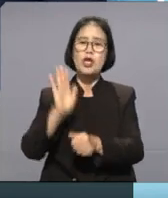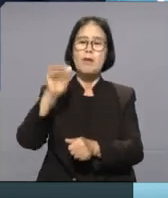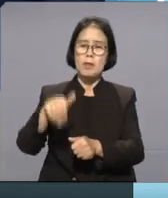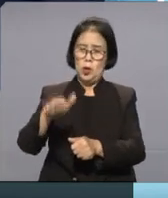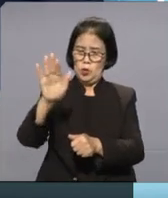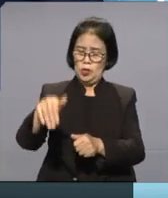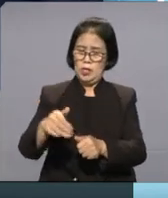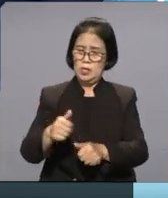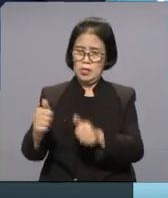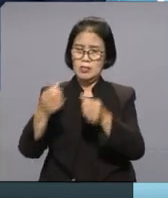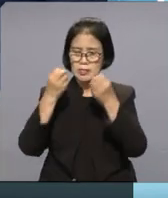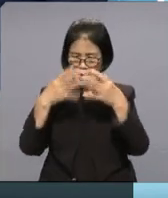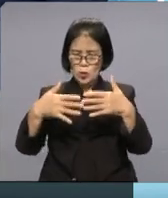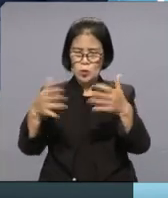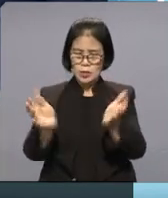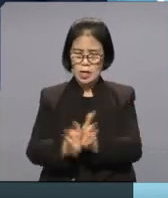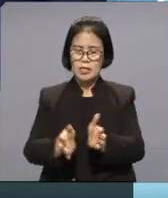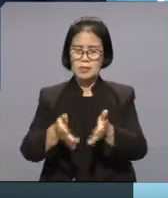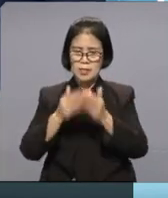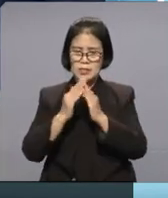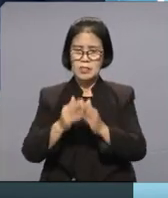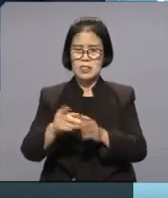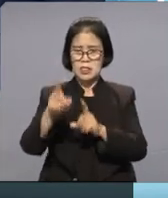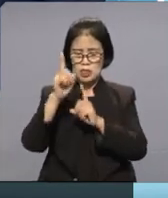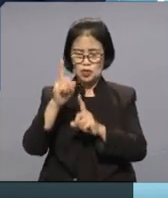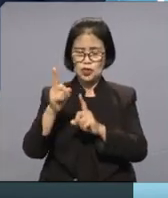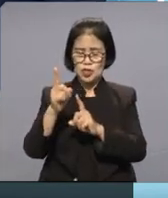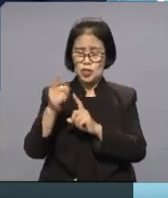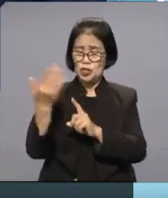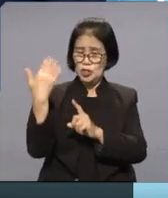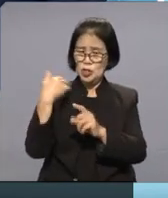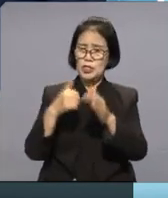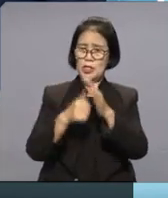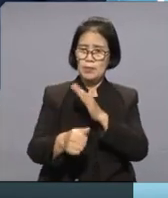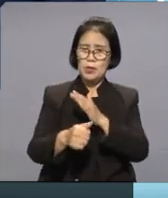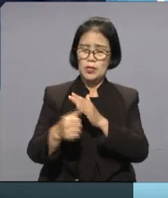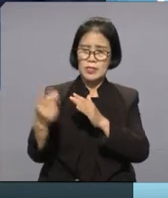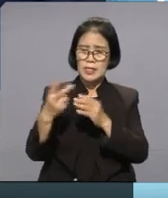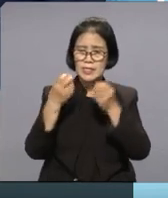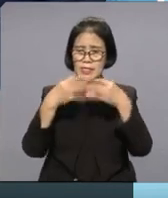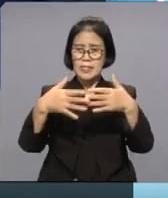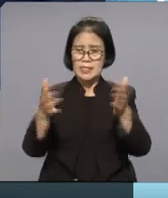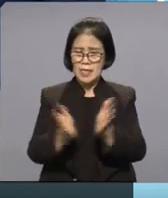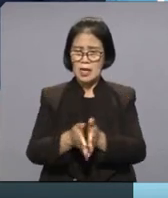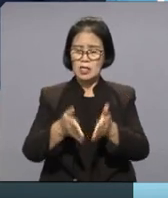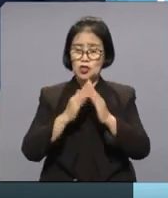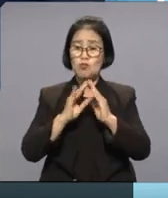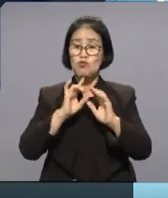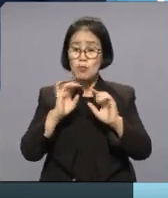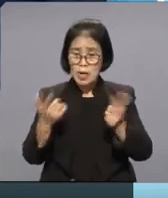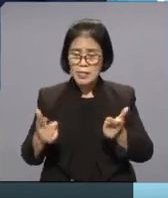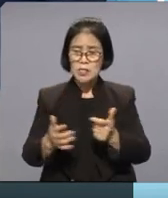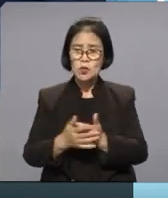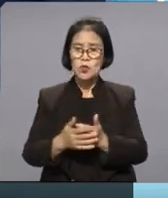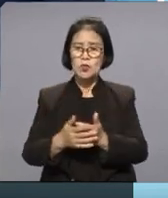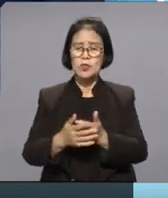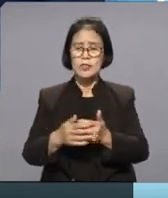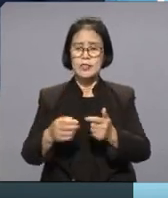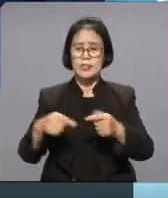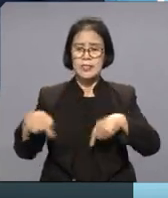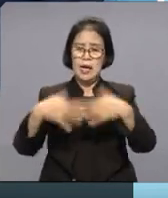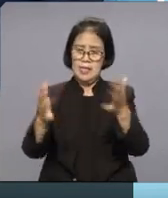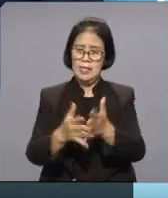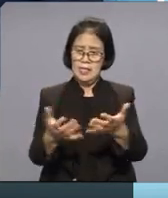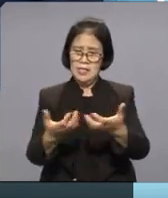따라서 새로운 당이 나올 거냐 말까요. 물론 이준석 지금 전 대표가 다시 신당을 차리는 것만 얘기하는 게 아니고 네. 당이 갈라질 가능성은